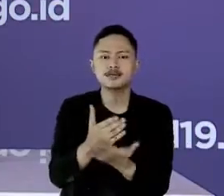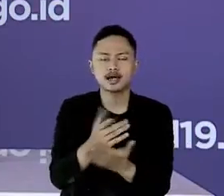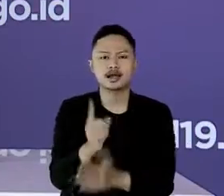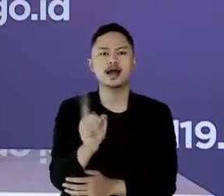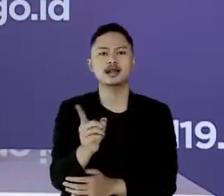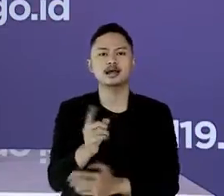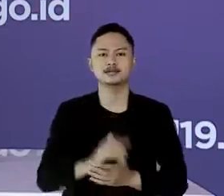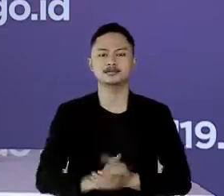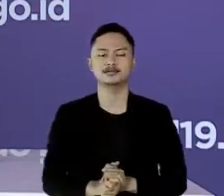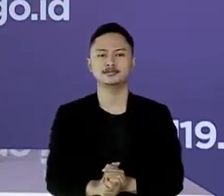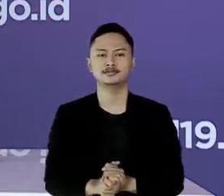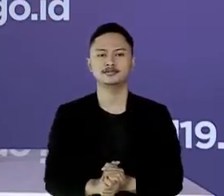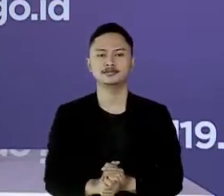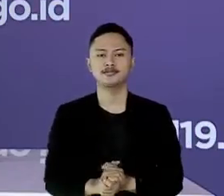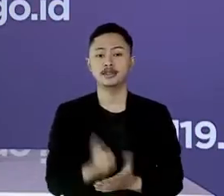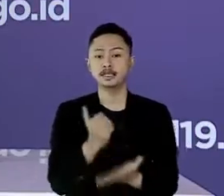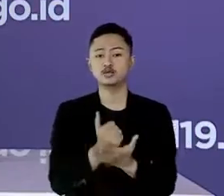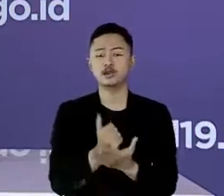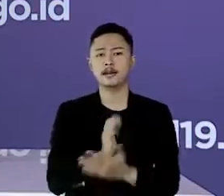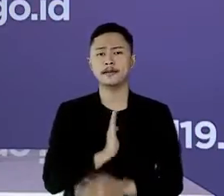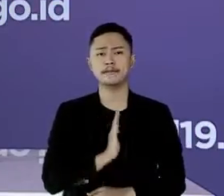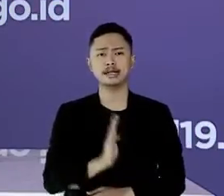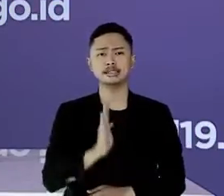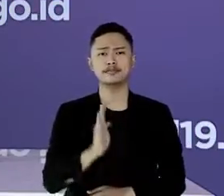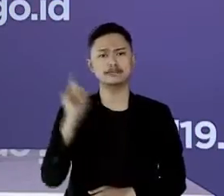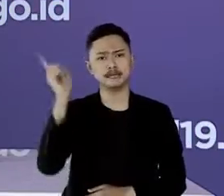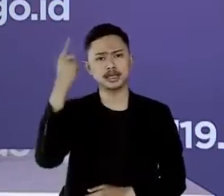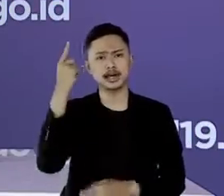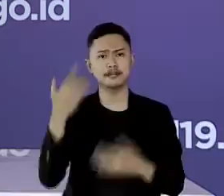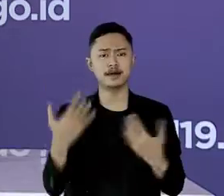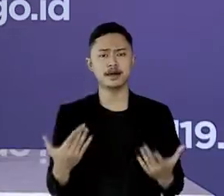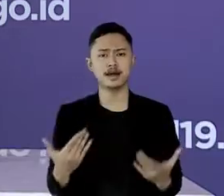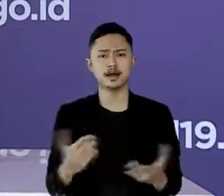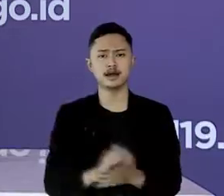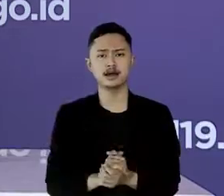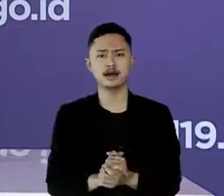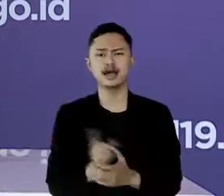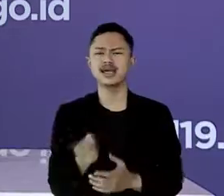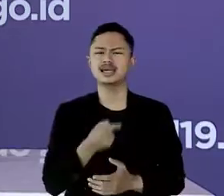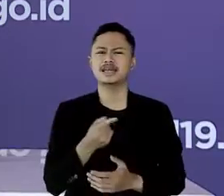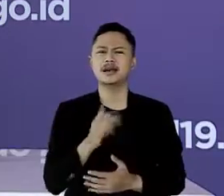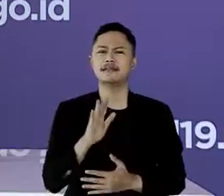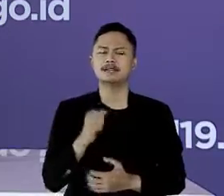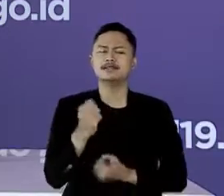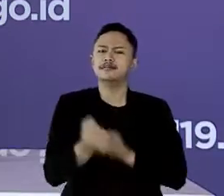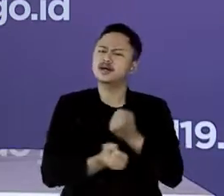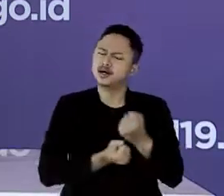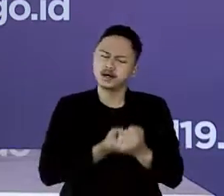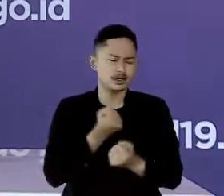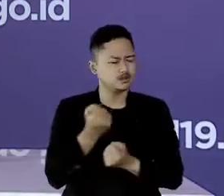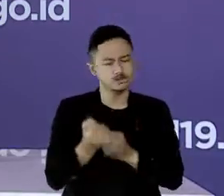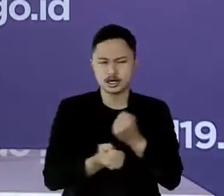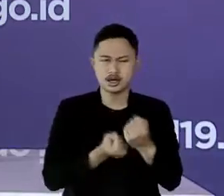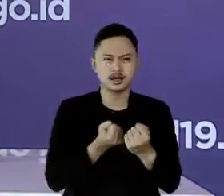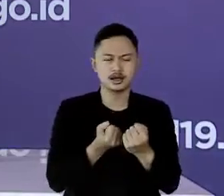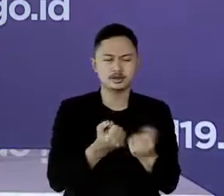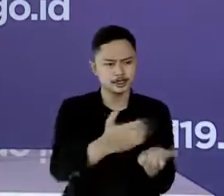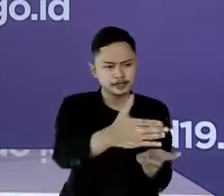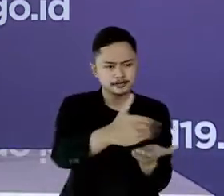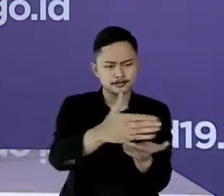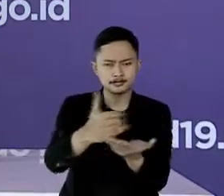berlaku Hai pada prinsipnya Apa yang dilakukan oleh pemerintah saat ini ialah berusaha mewadahi